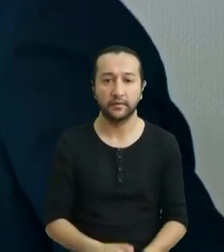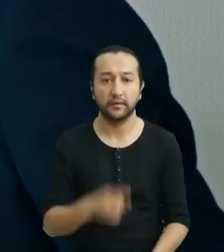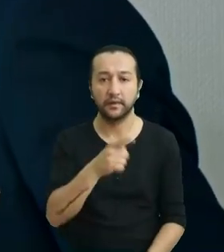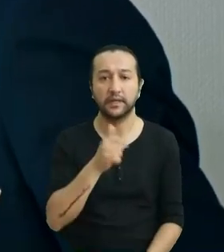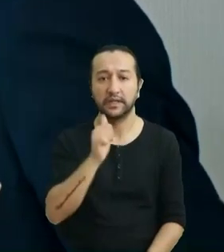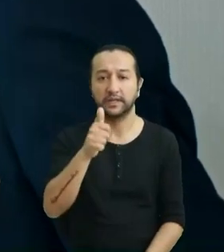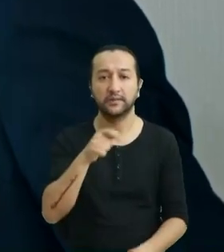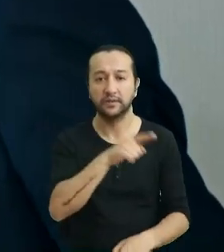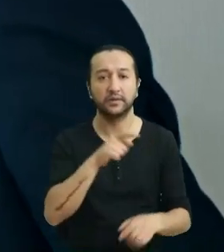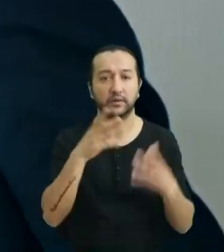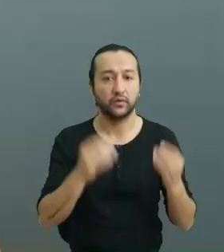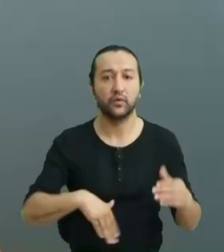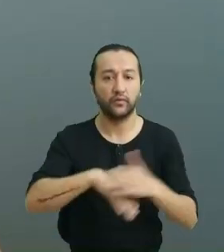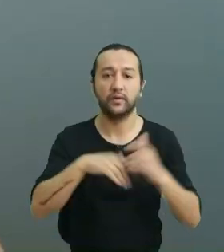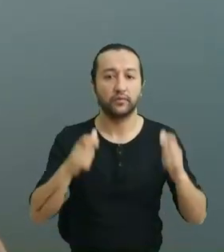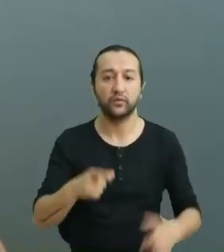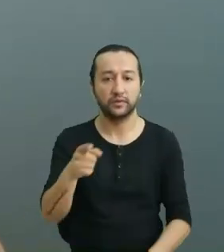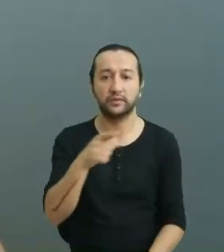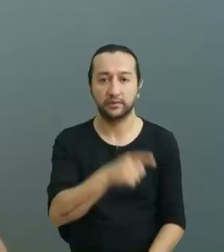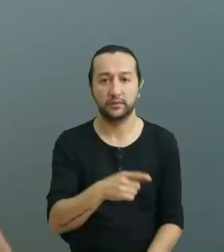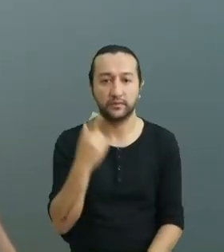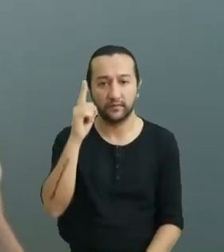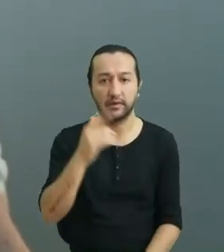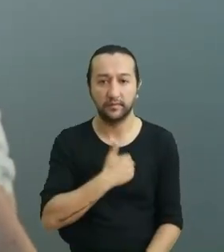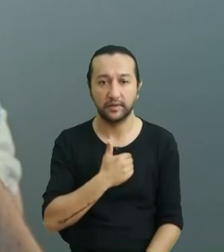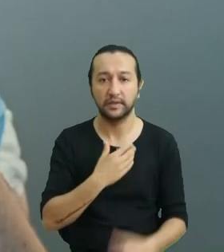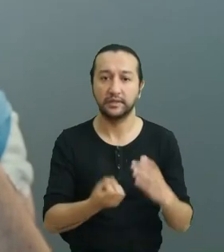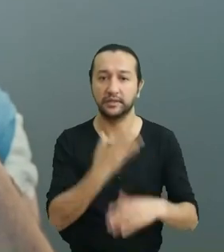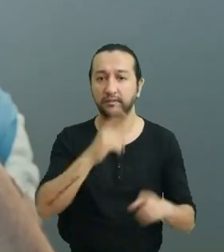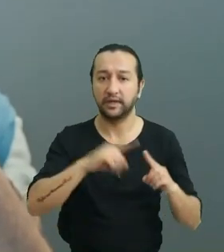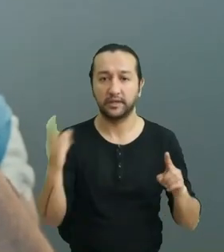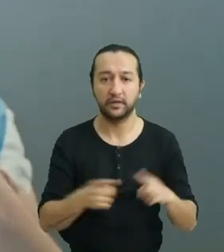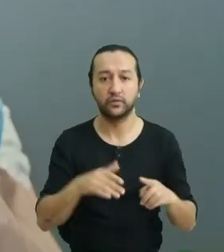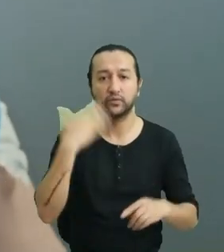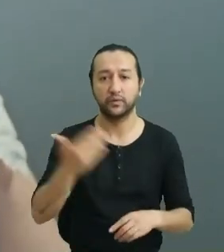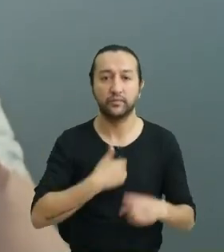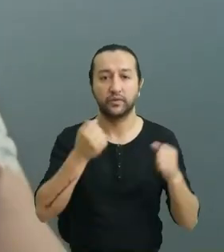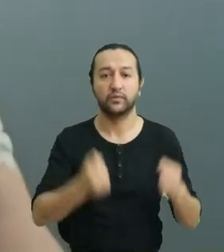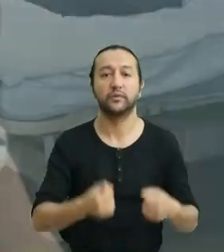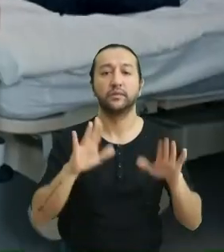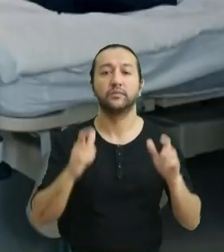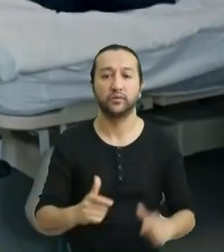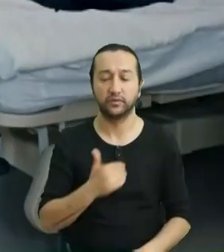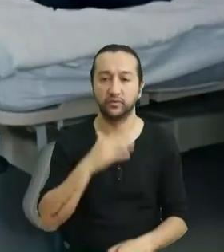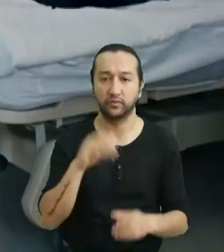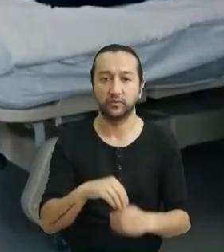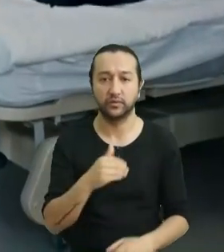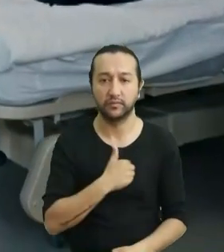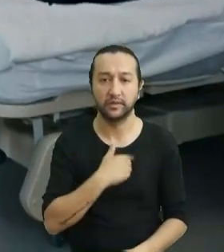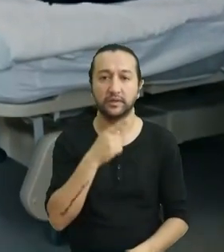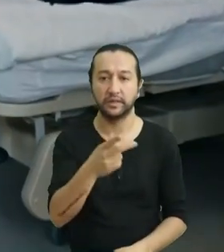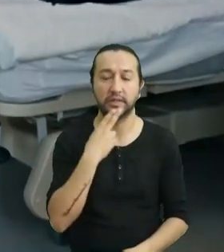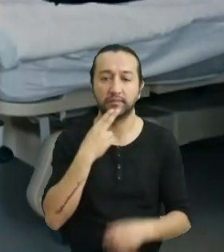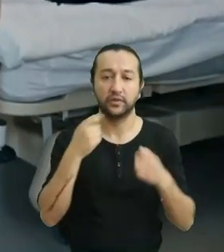Ne zaman kovarlar sizi buradan? Vallahi benim elim hiç sabaha kadar. Ondan sonra kimse tutamaz beni burada. Ben de hanımın